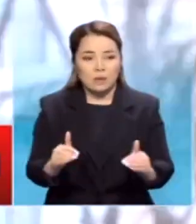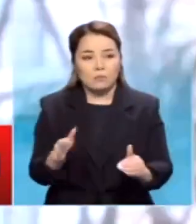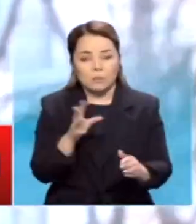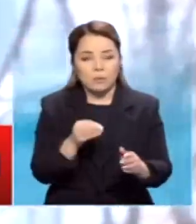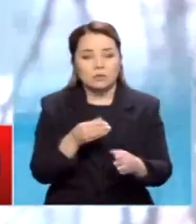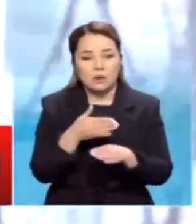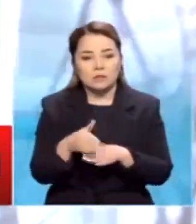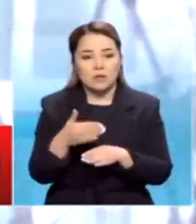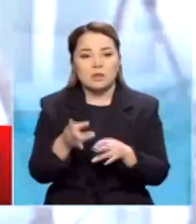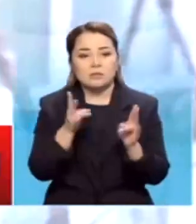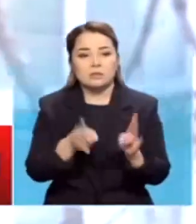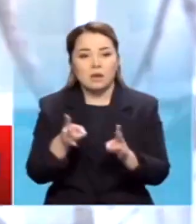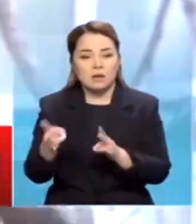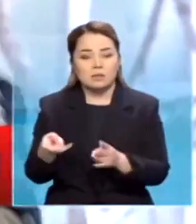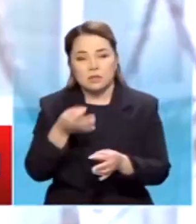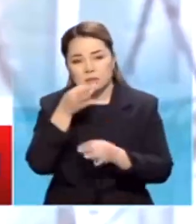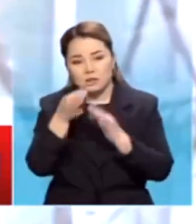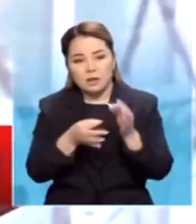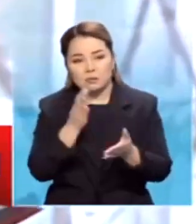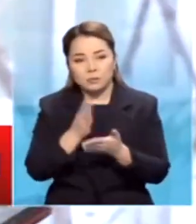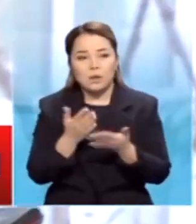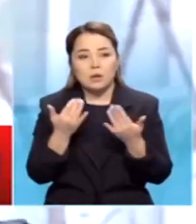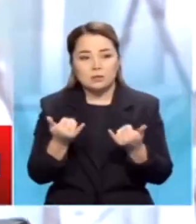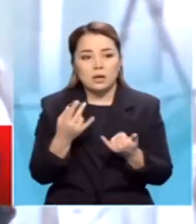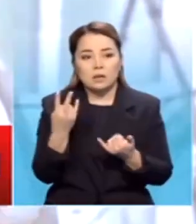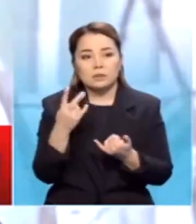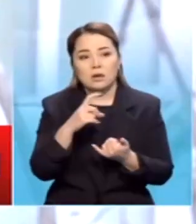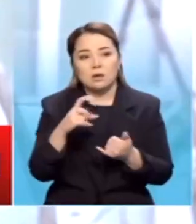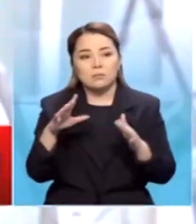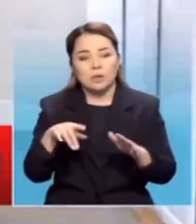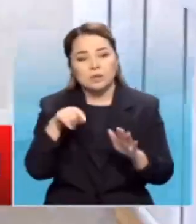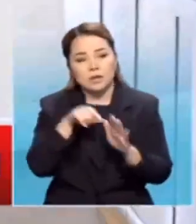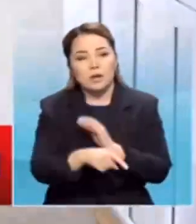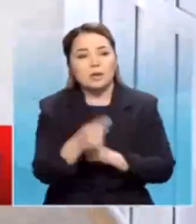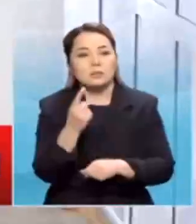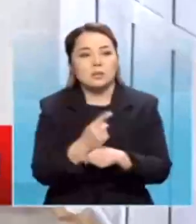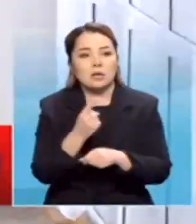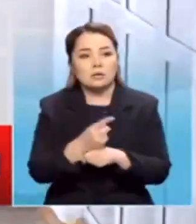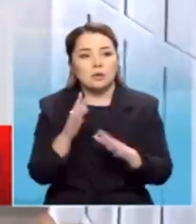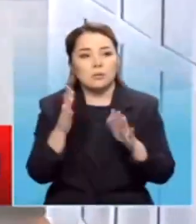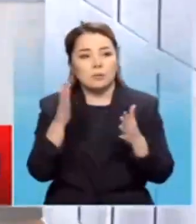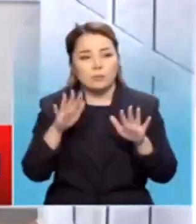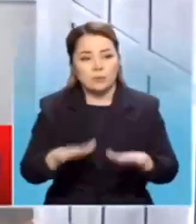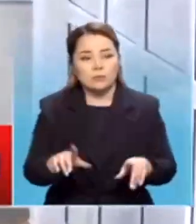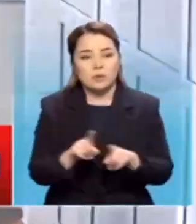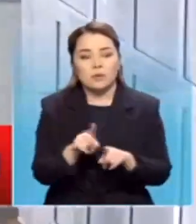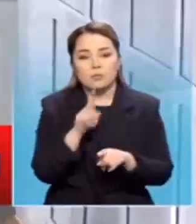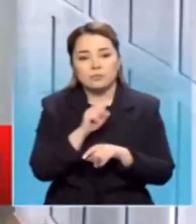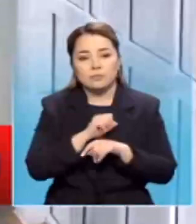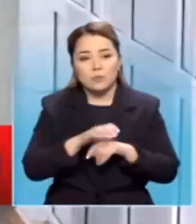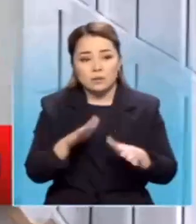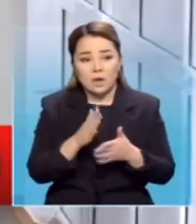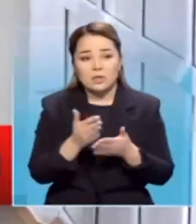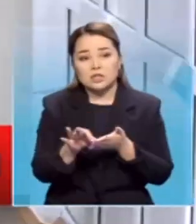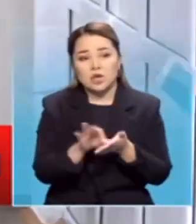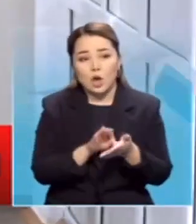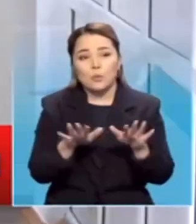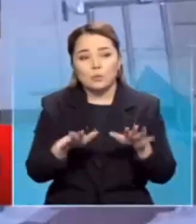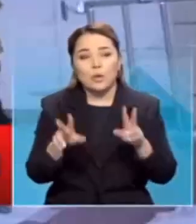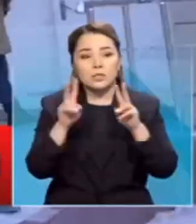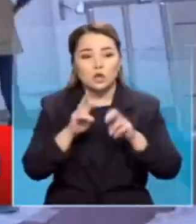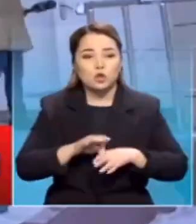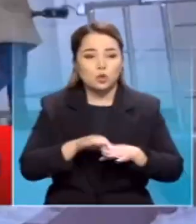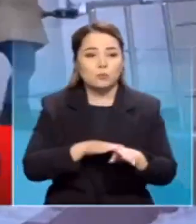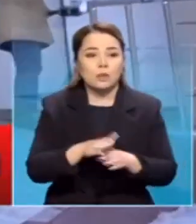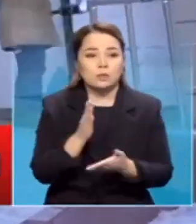шетінен жарақаттай берген. Қазір оқиға болған 2-ші қабатқа кіруге тыйым салынған. Жедел түрде тергеу шаралары